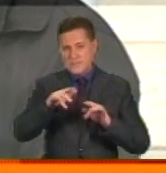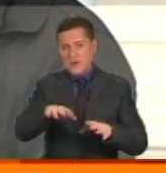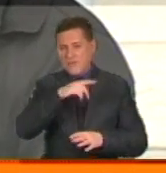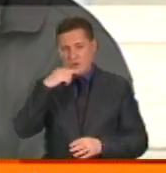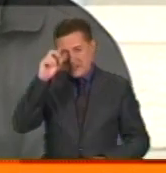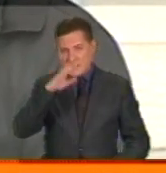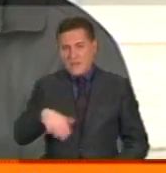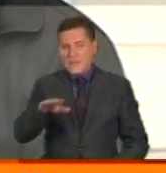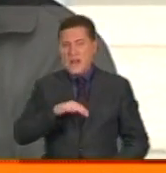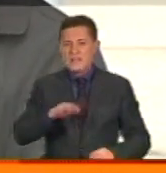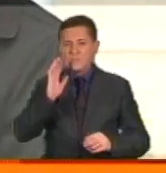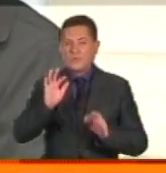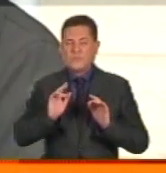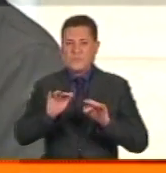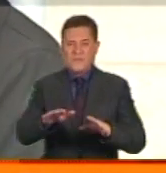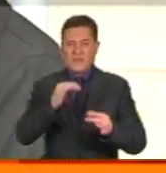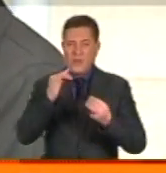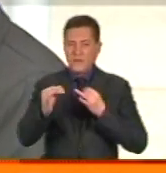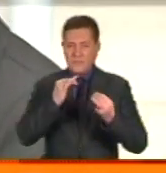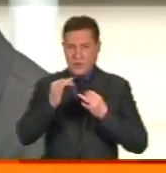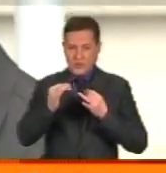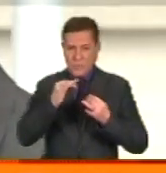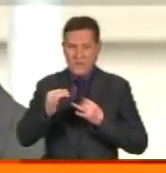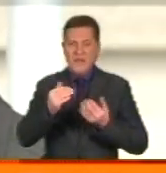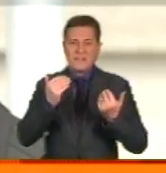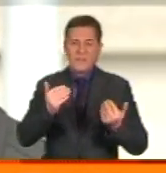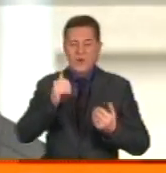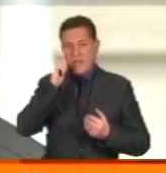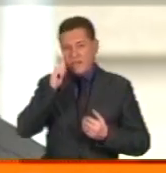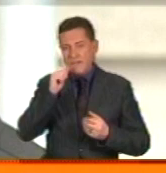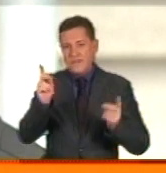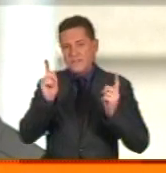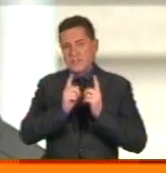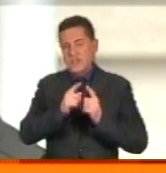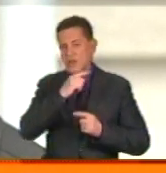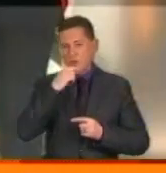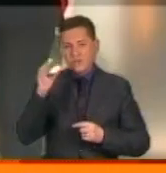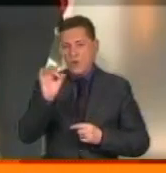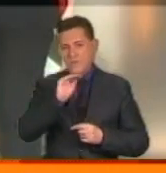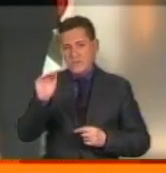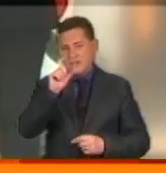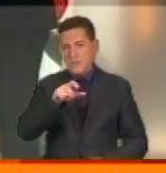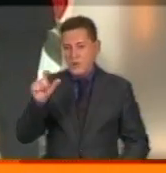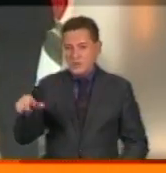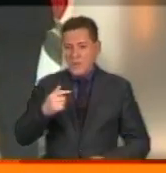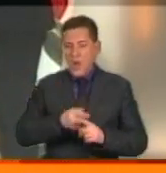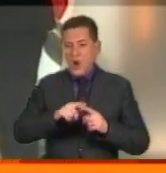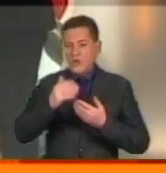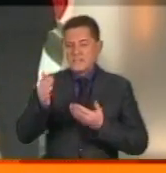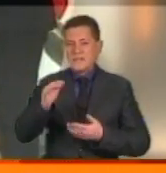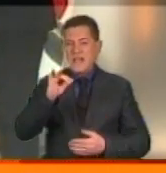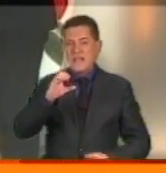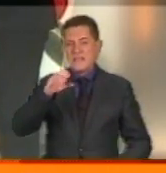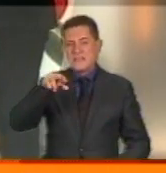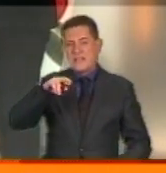будуть вести сьогодні президентом і міністром закордонних справ. Сьогодні і завтра, включаючи з російськими офіційними особами. Ось це Ленур Іслямов,